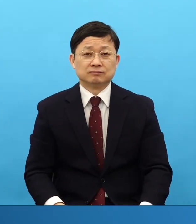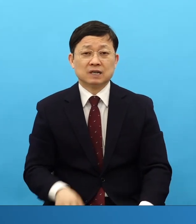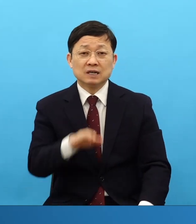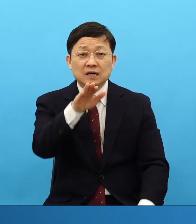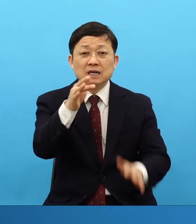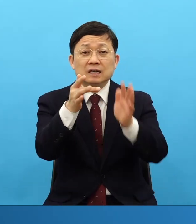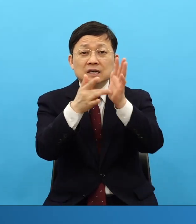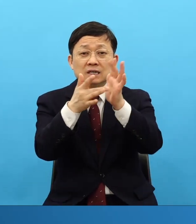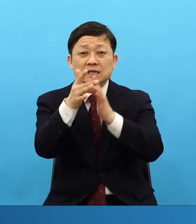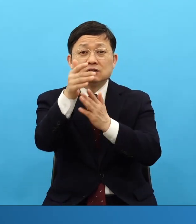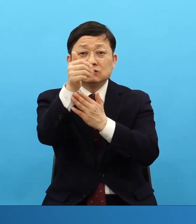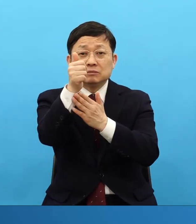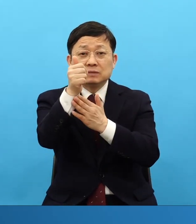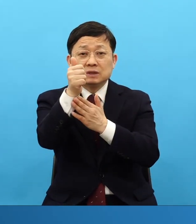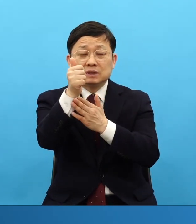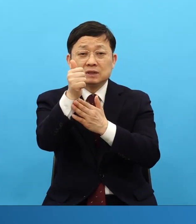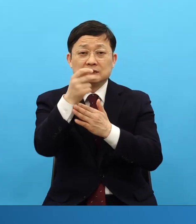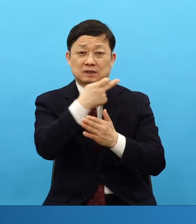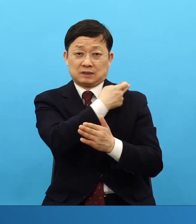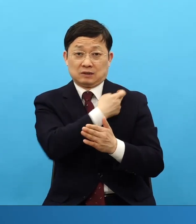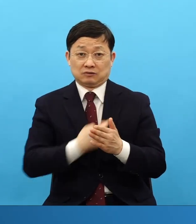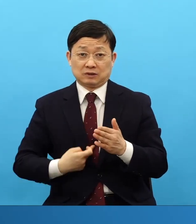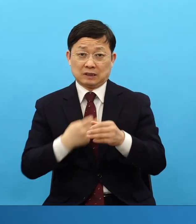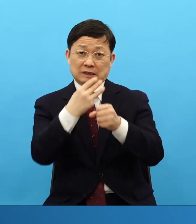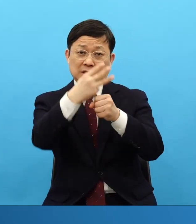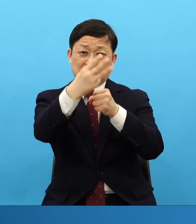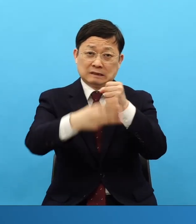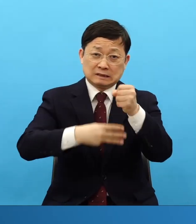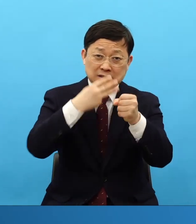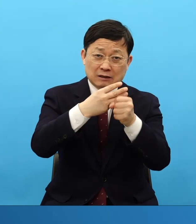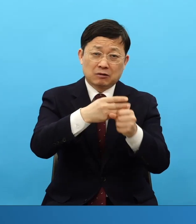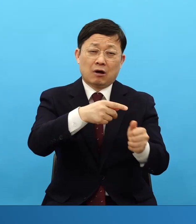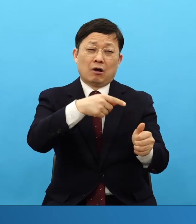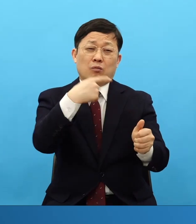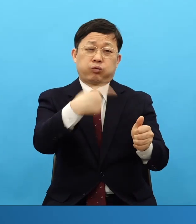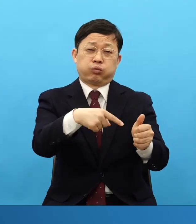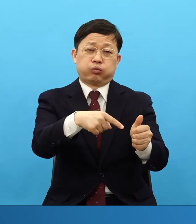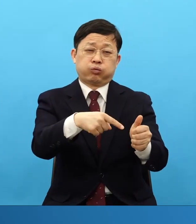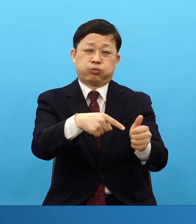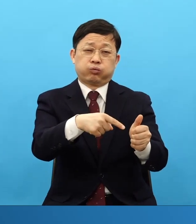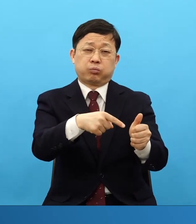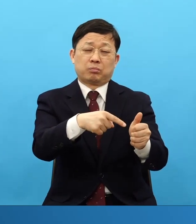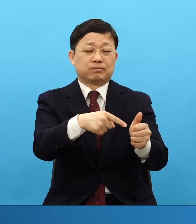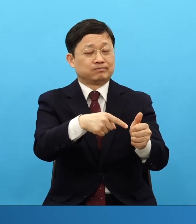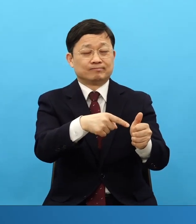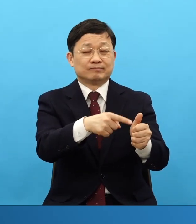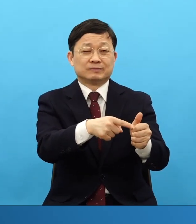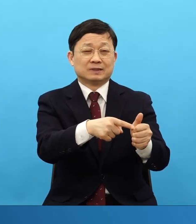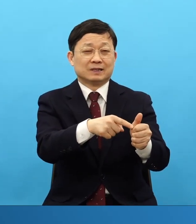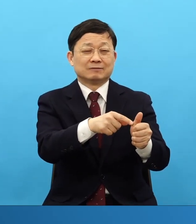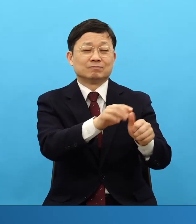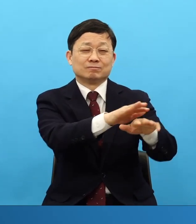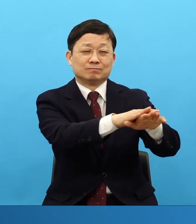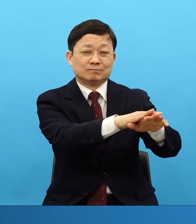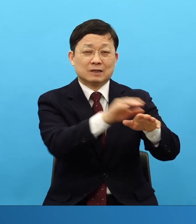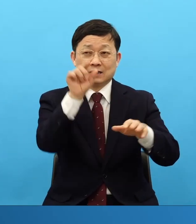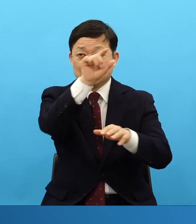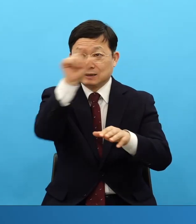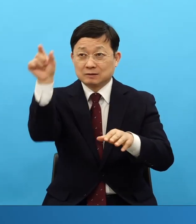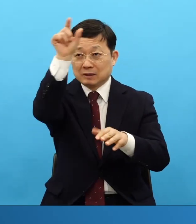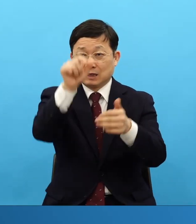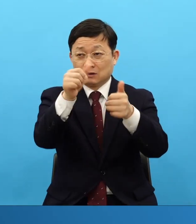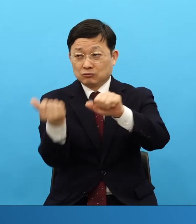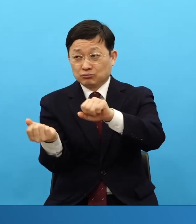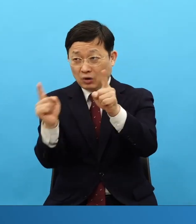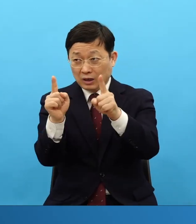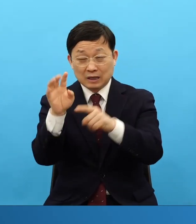아시고 감람산으로 부른 겁니다. Jesus took them around for 3 years, but it didn't work, so he called them up to the Mount of Olives for 40 아무리 days. 바보라도 막 40일을